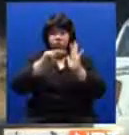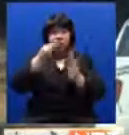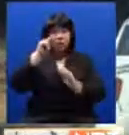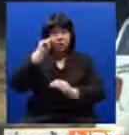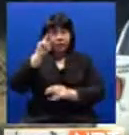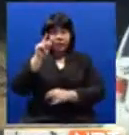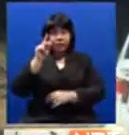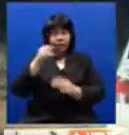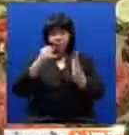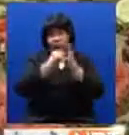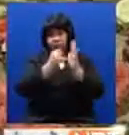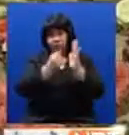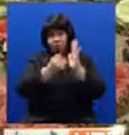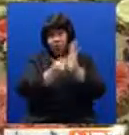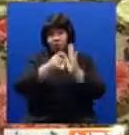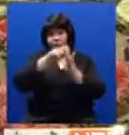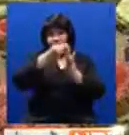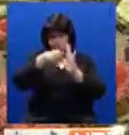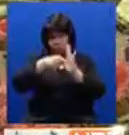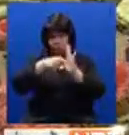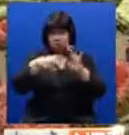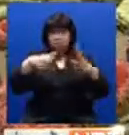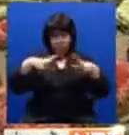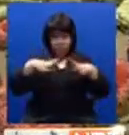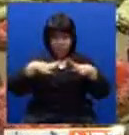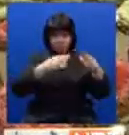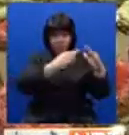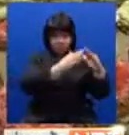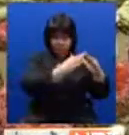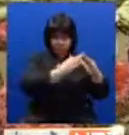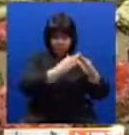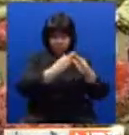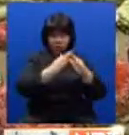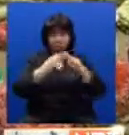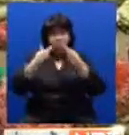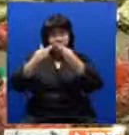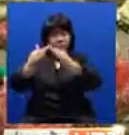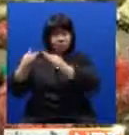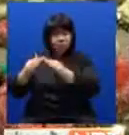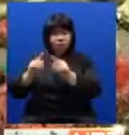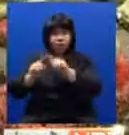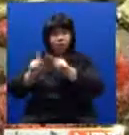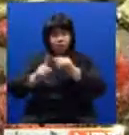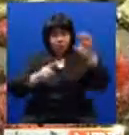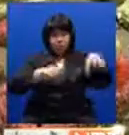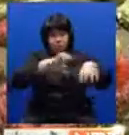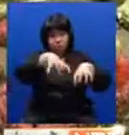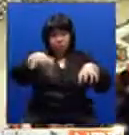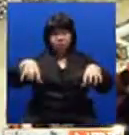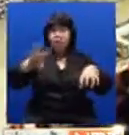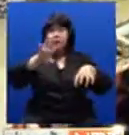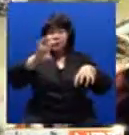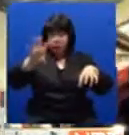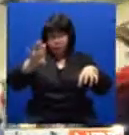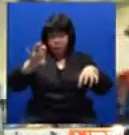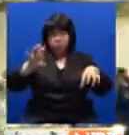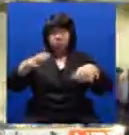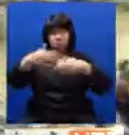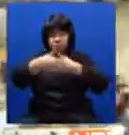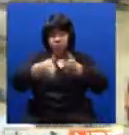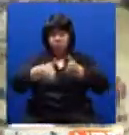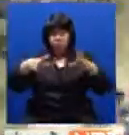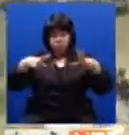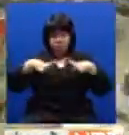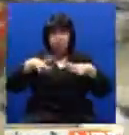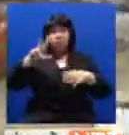นครราจสีมาที่พกต่างๆทั้ง Homestay และ Resortที่มีมากกวา 400 แห่งและห้องพกกวา 3,000 ห้องมี